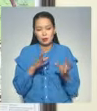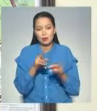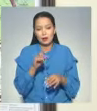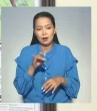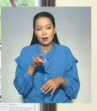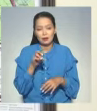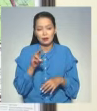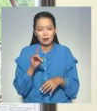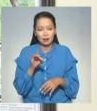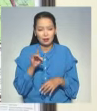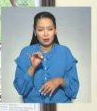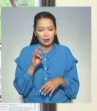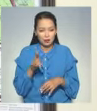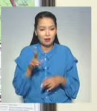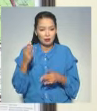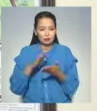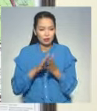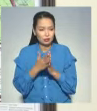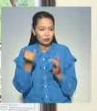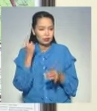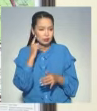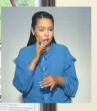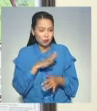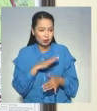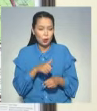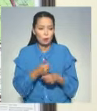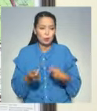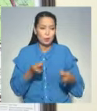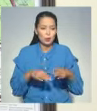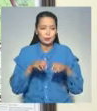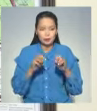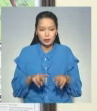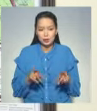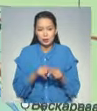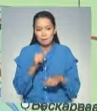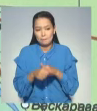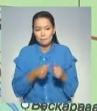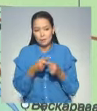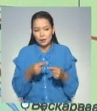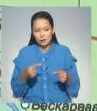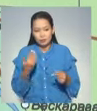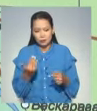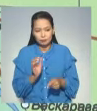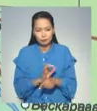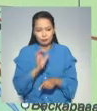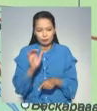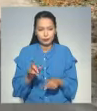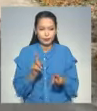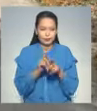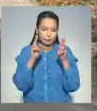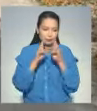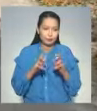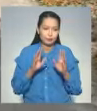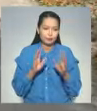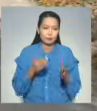болып жатырды, біз де естідік. Қазір бөлім басшымен мен байланыстым. Материалды олар жер инспекциясына жібердік дейді.